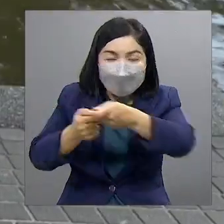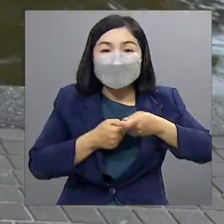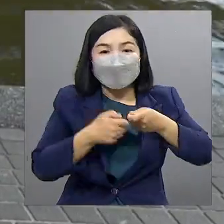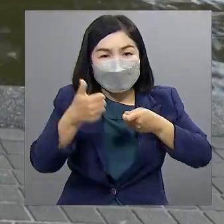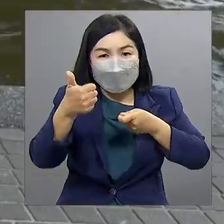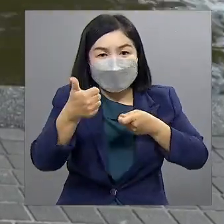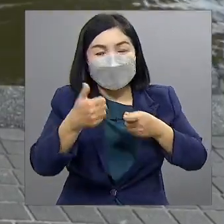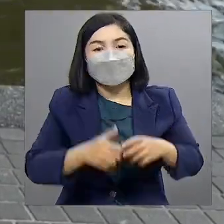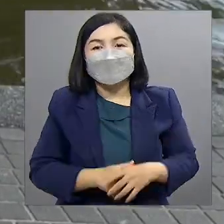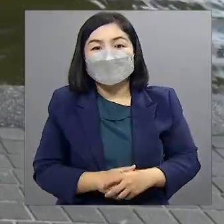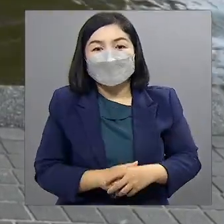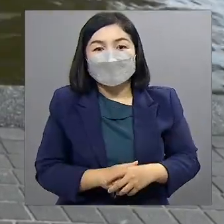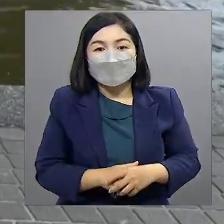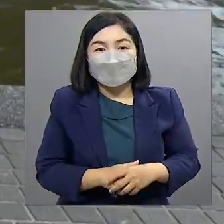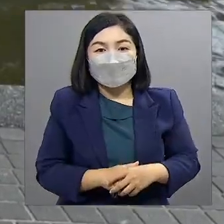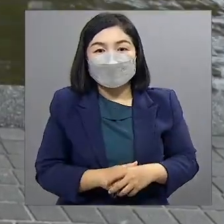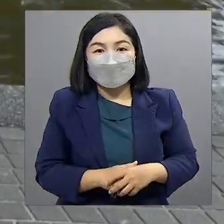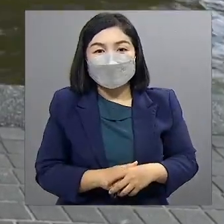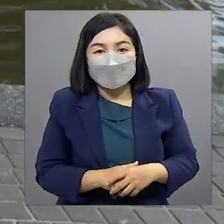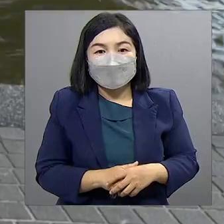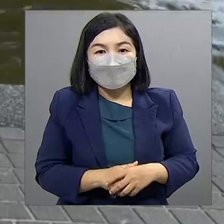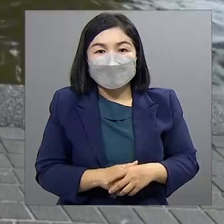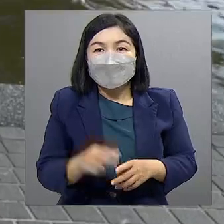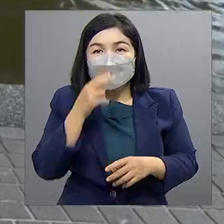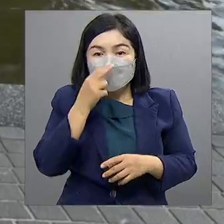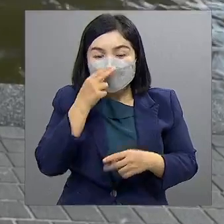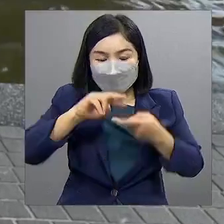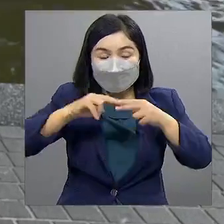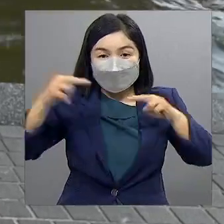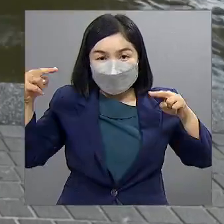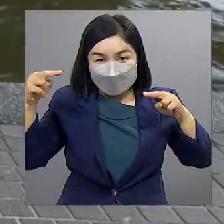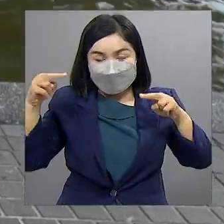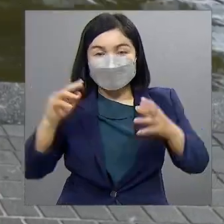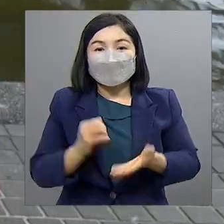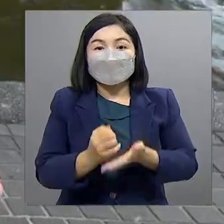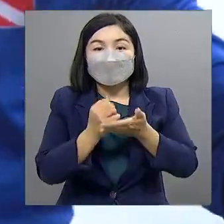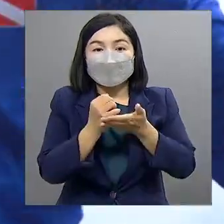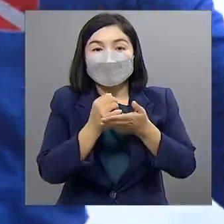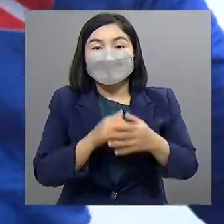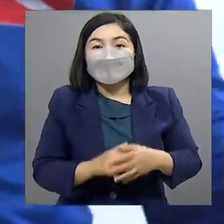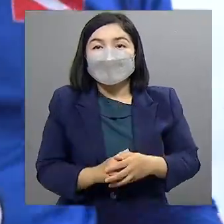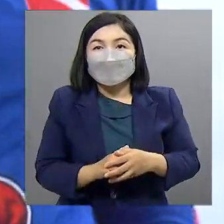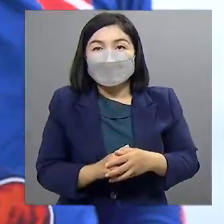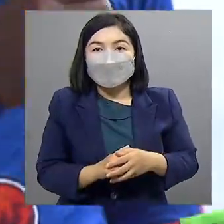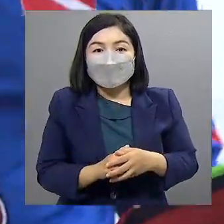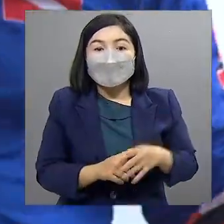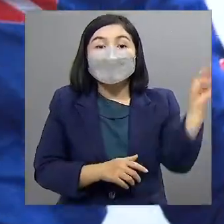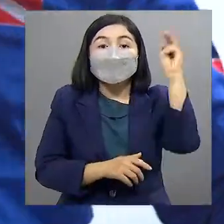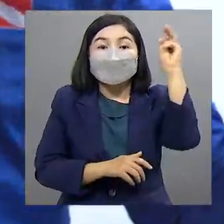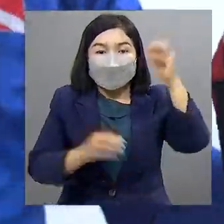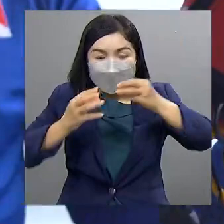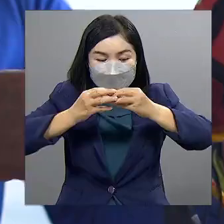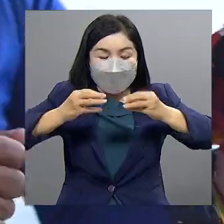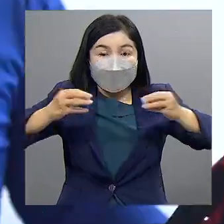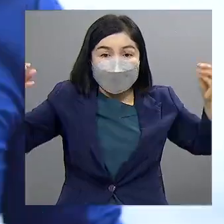อันนี้ครับอันนี้คือจากเชือกนี ้ มาเป็นอันนี้นะครับอีกอย่างนึงก็คือยืดพวกไม้ยาวๆตามข้างท